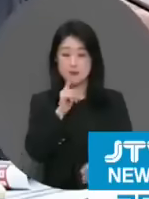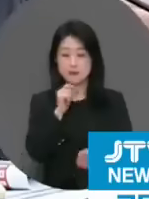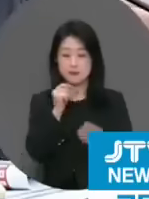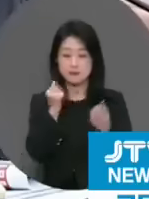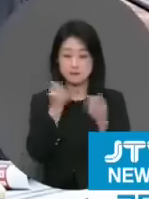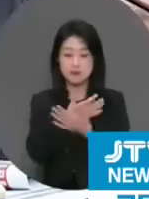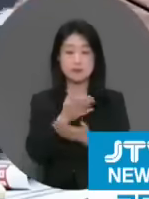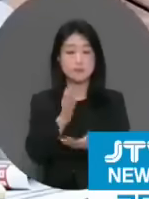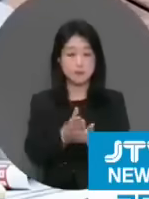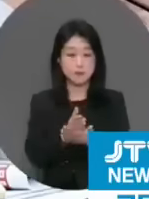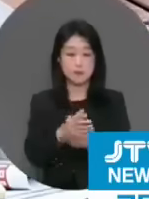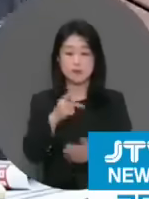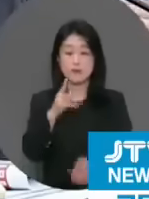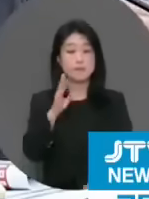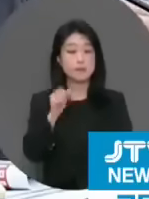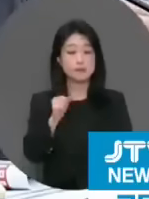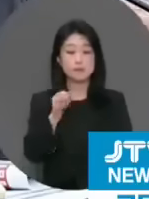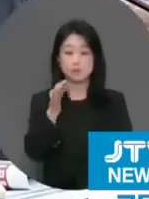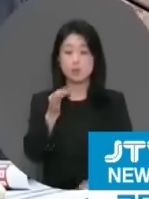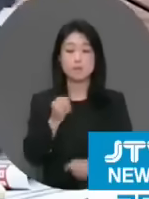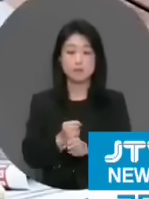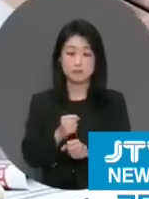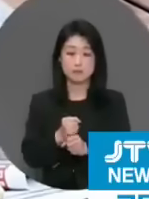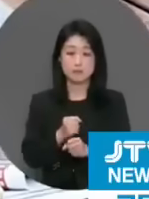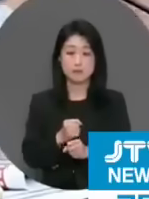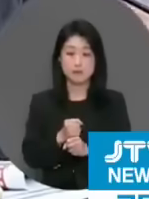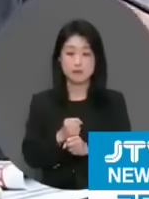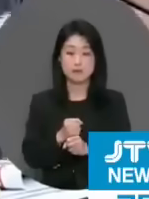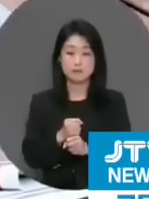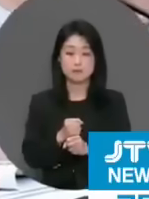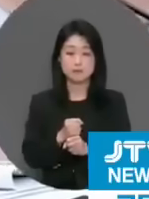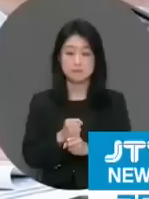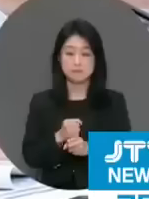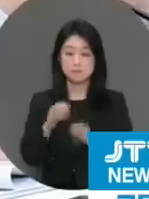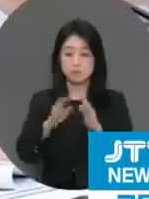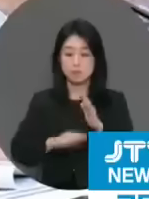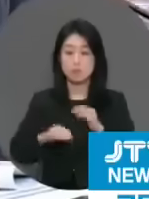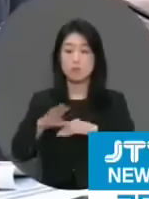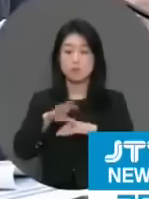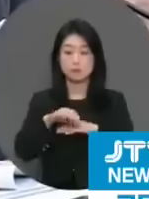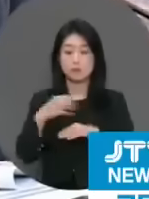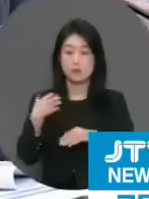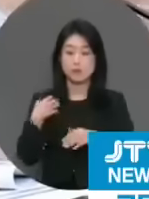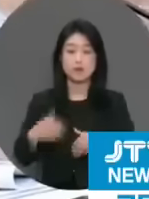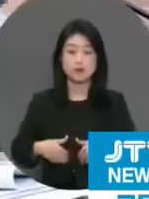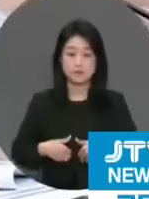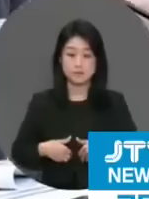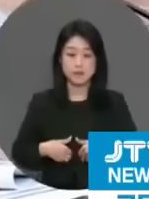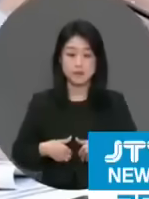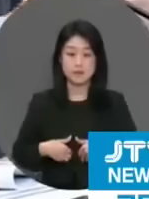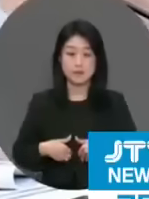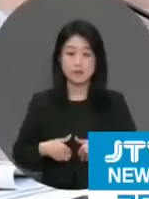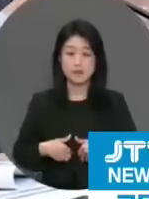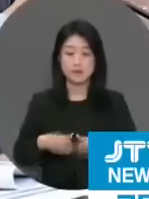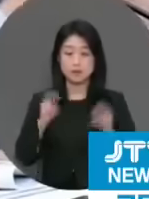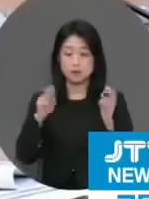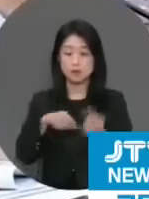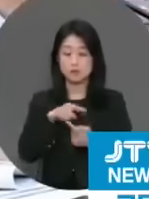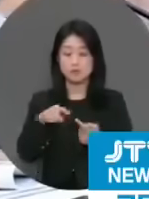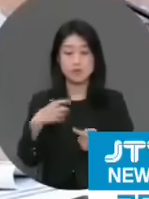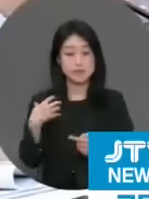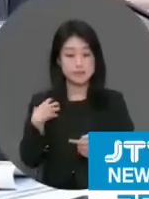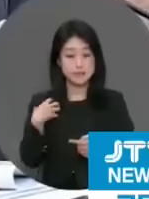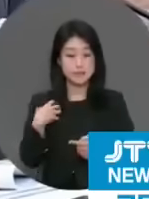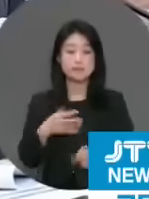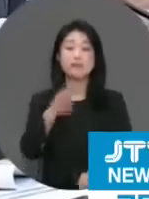아니에요. KBS는 재원을 만들어서 공영방송으로서 제 역할을 해야 되는 겁니다. 그리고 이 경영에 대한 책임을 지는